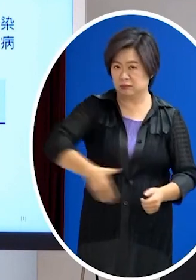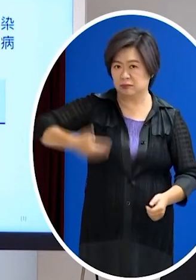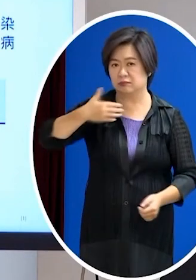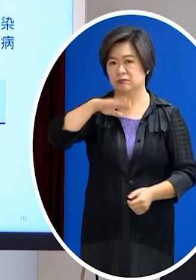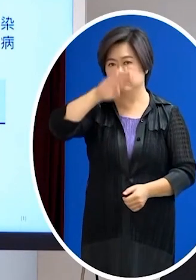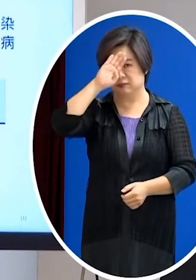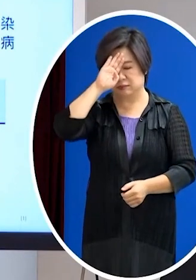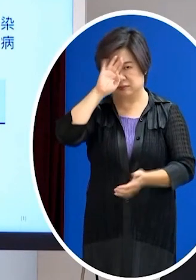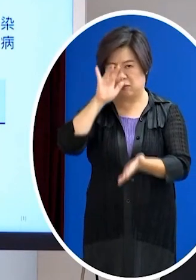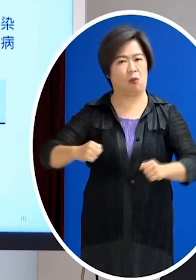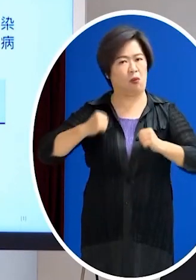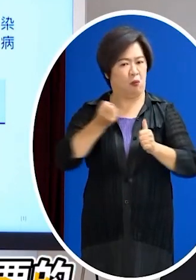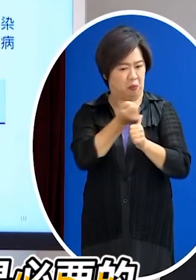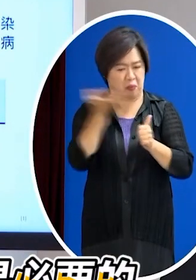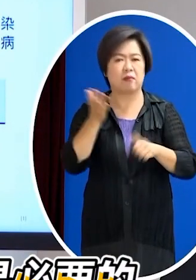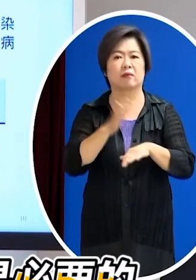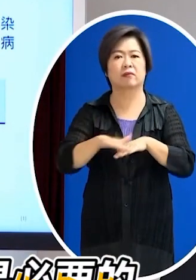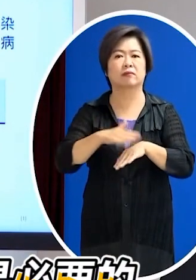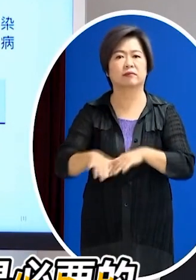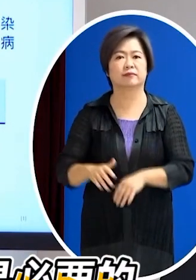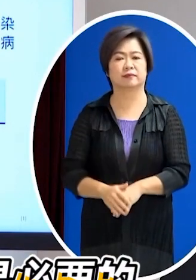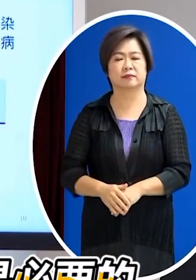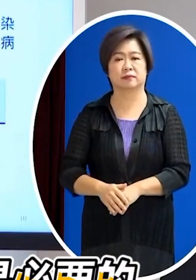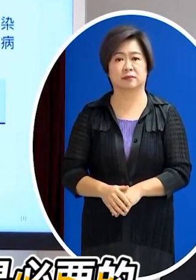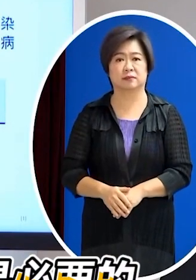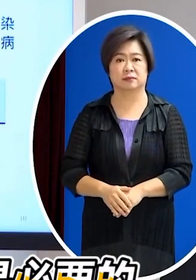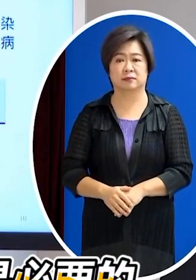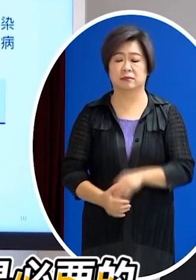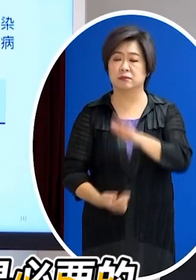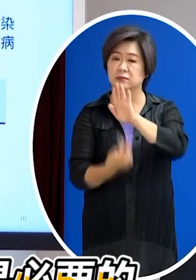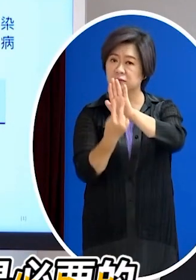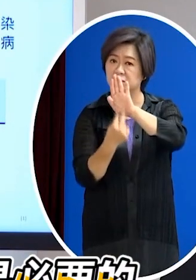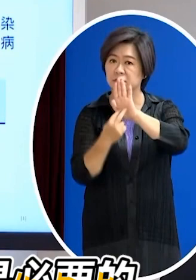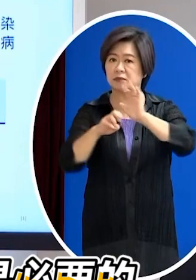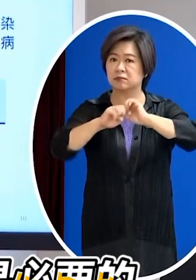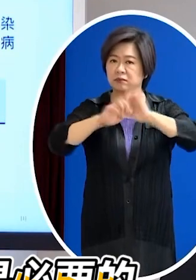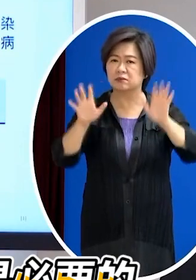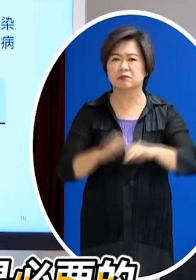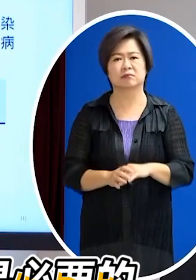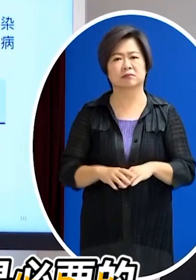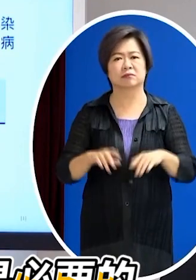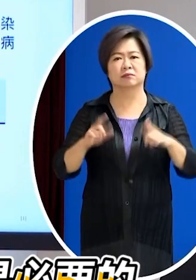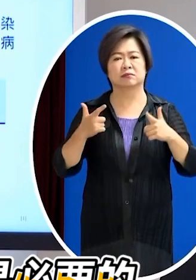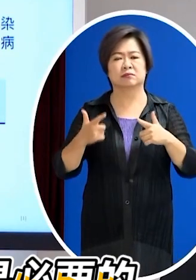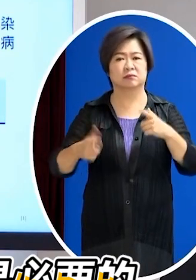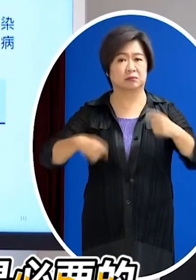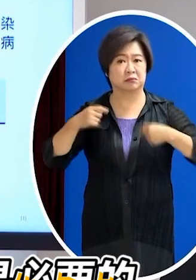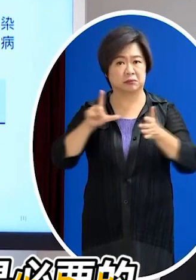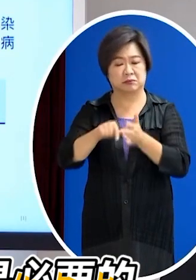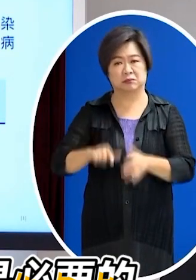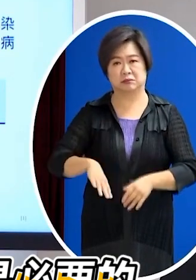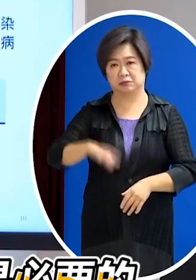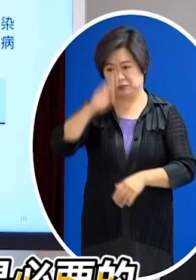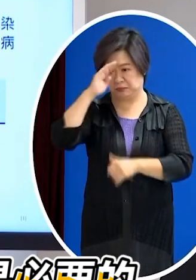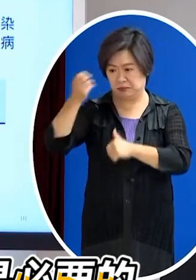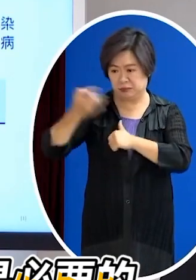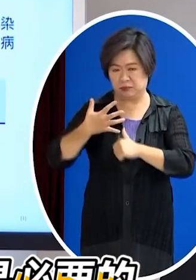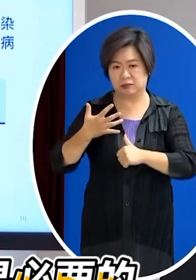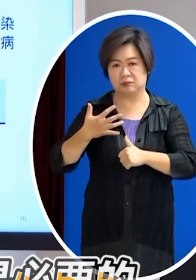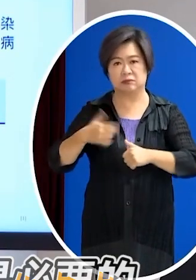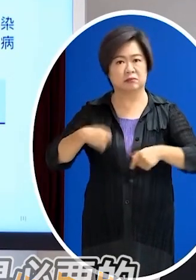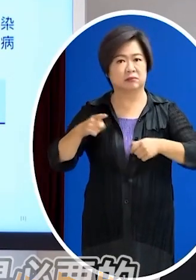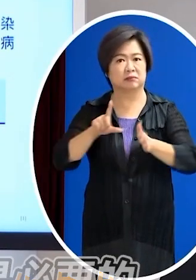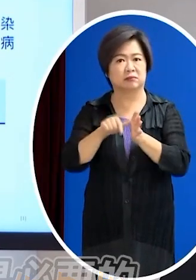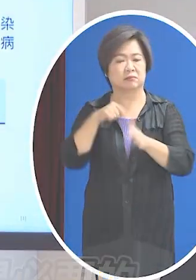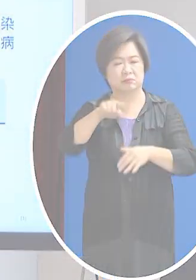可以被测出的时候。要明白一个，就是说不是他任何一个时候他得病了什么时候去验